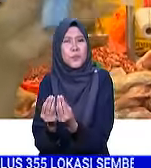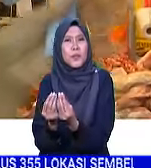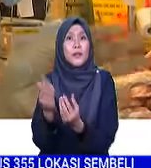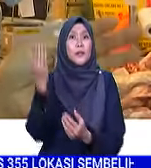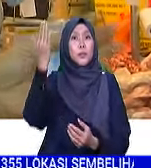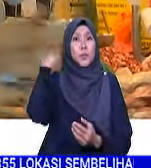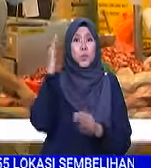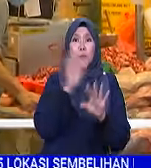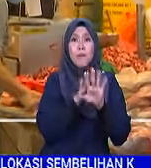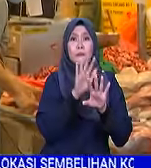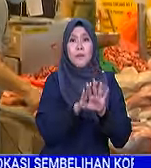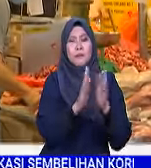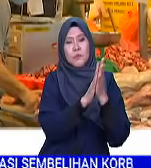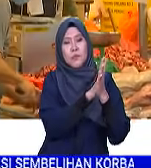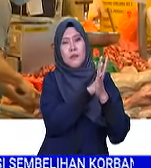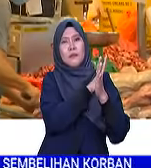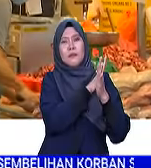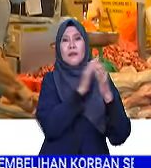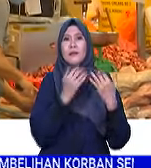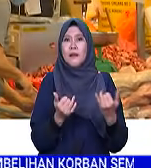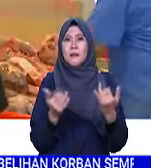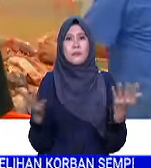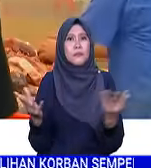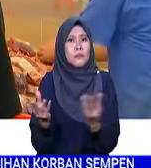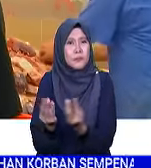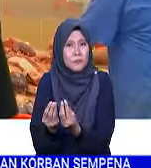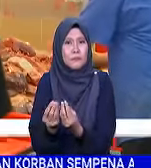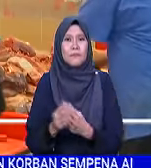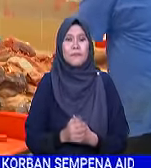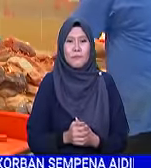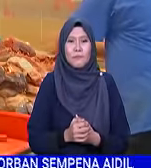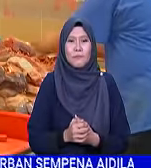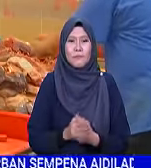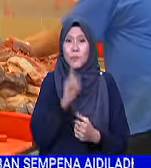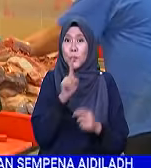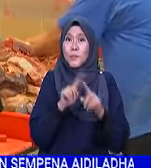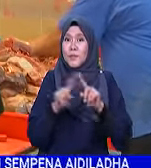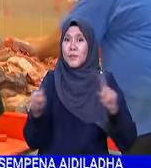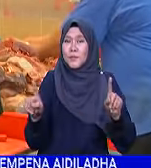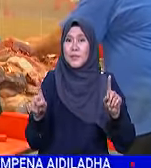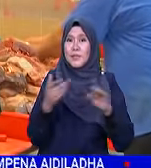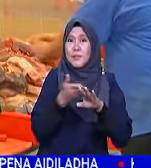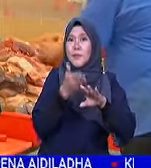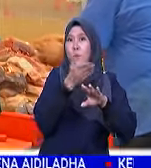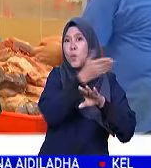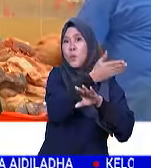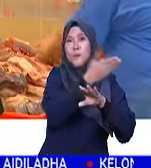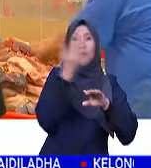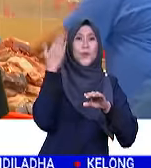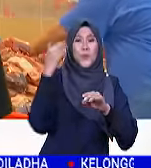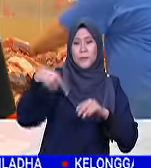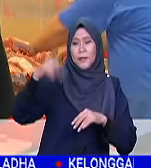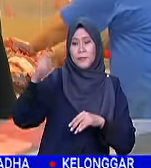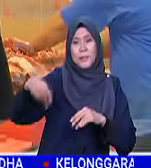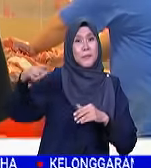dulu kita kena baris-baris kan. Sekarang tak adalah macam tu. Perbezaan dia sebelum tahun-tahun yang sebelum